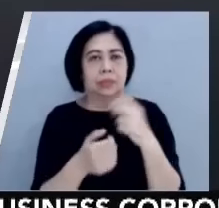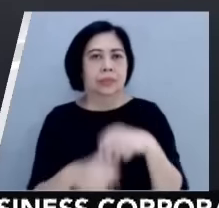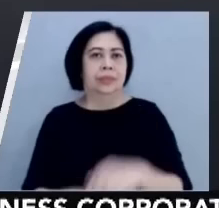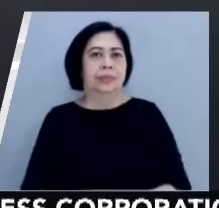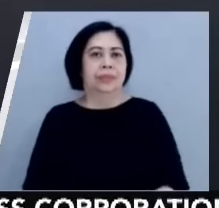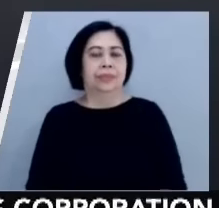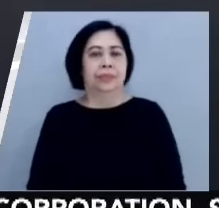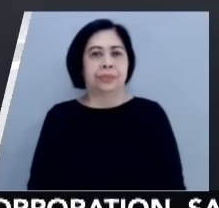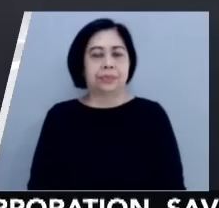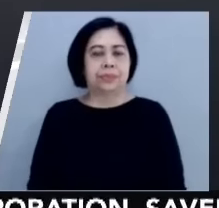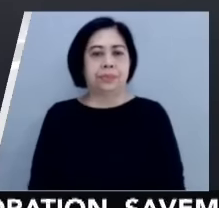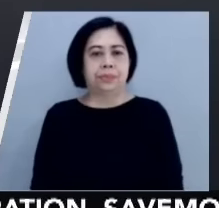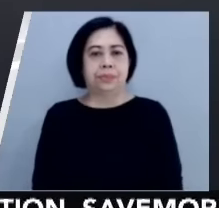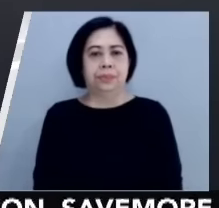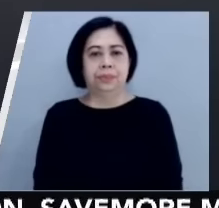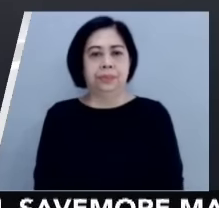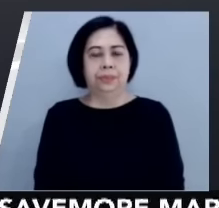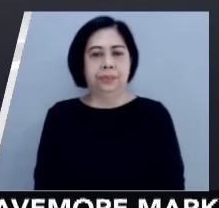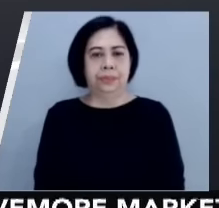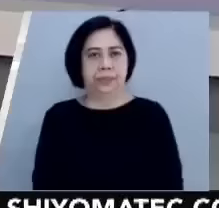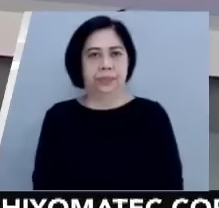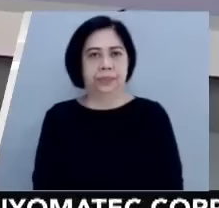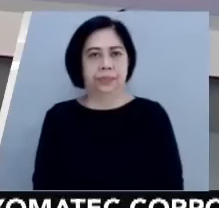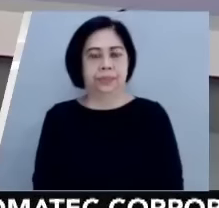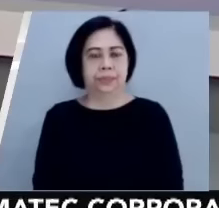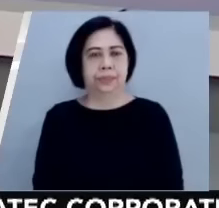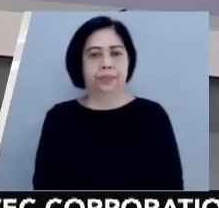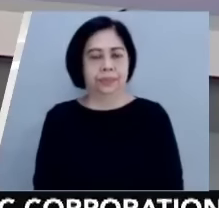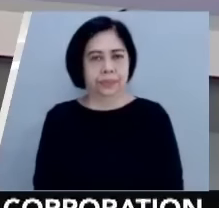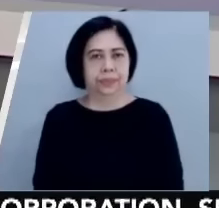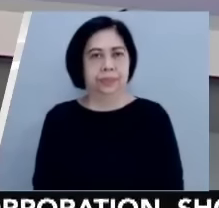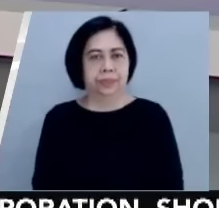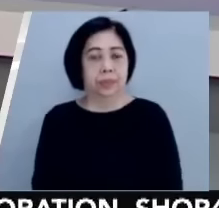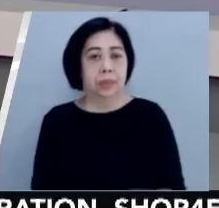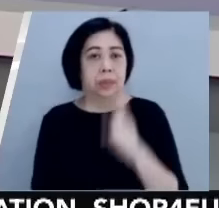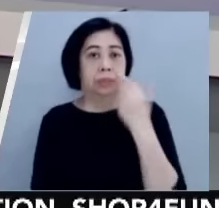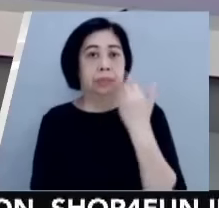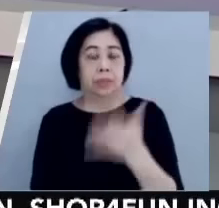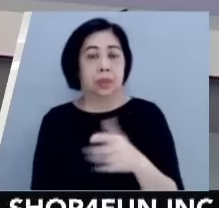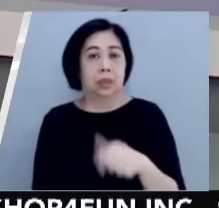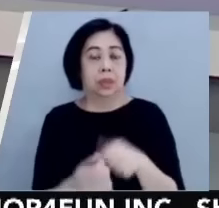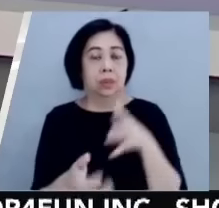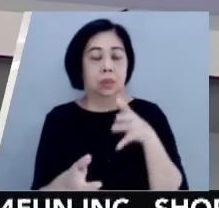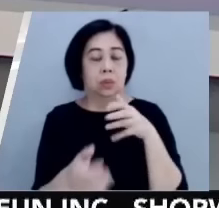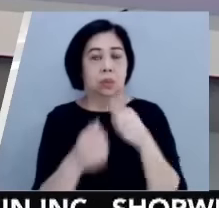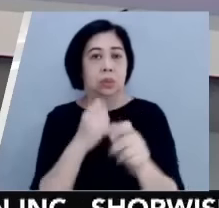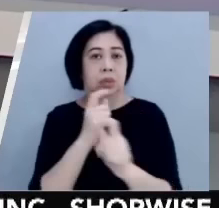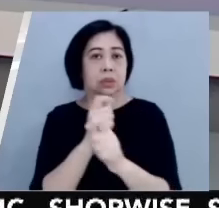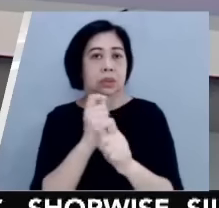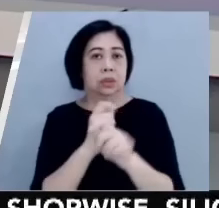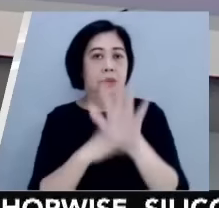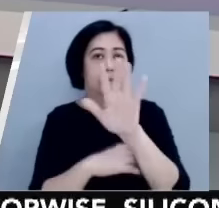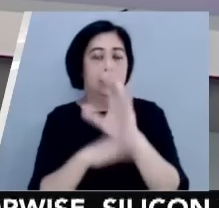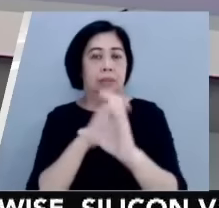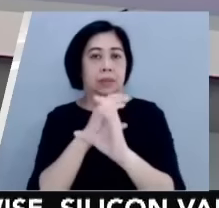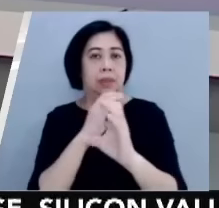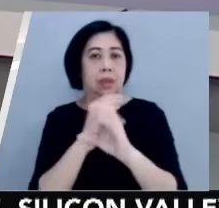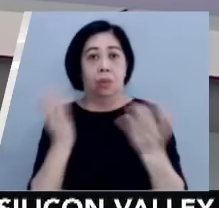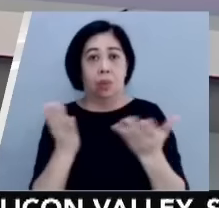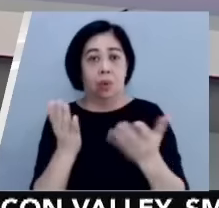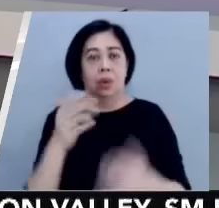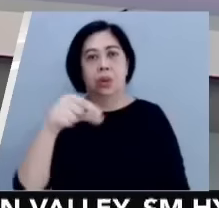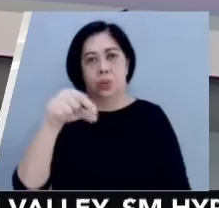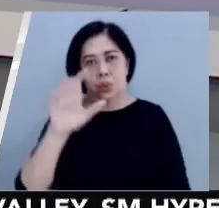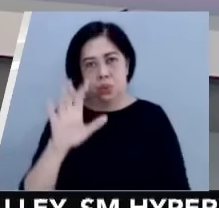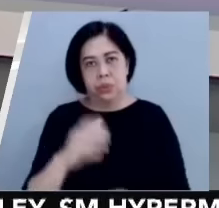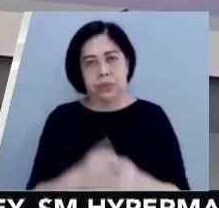Integrated News, Darlene Kai, nakatutok 24 oras. Isang patay matapos araruhin na isang truck ang 5 sasakyan sa Quezon City.